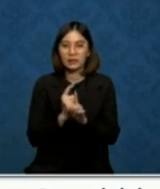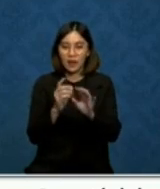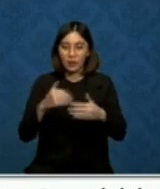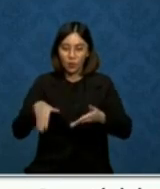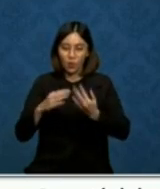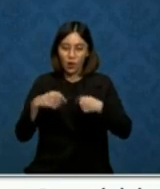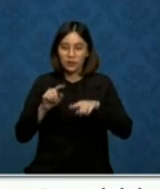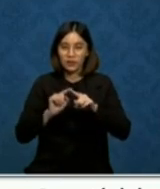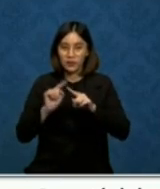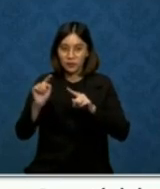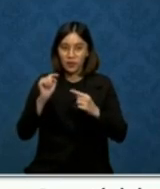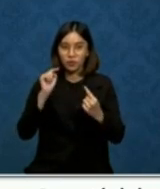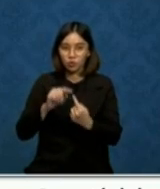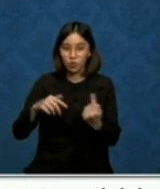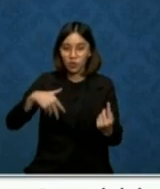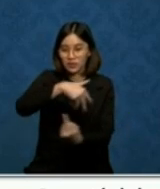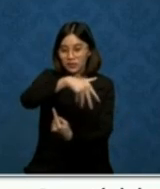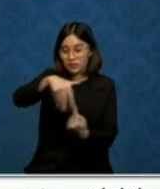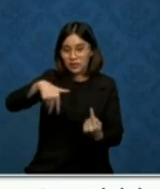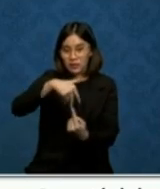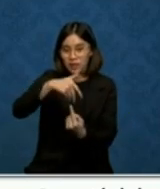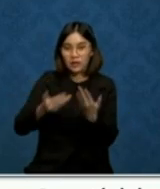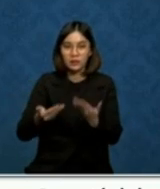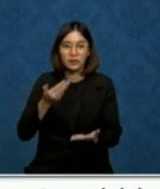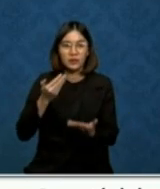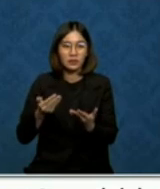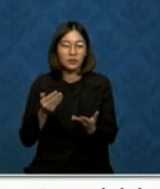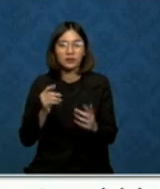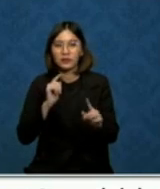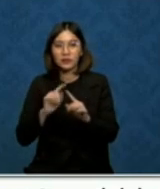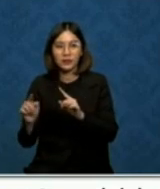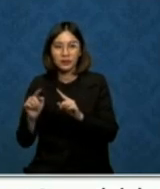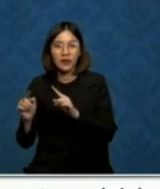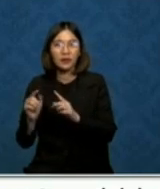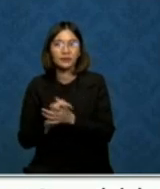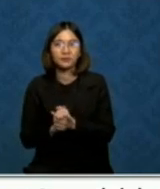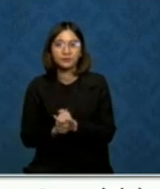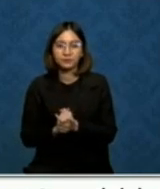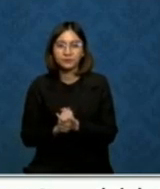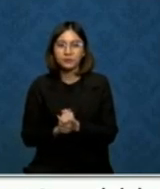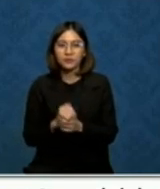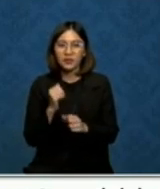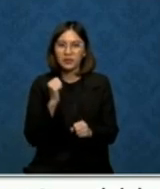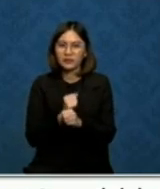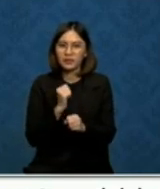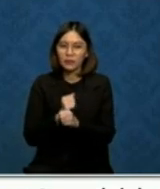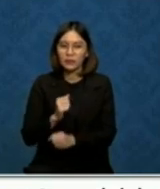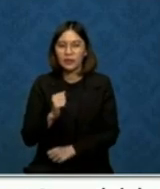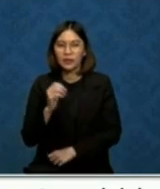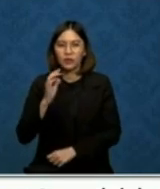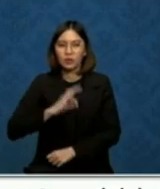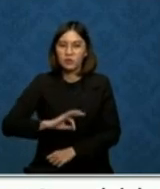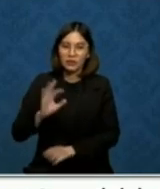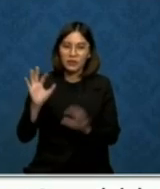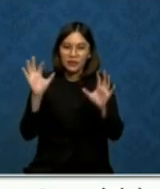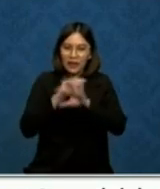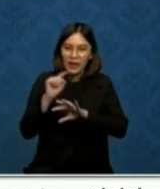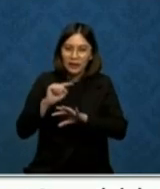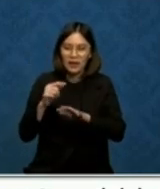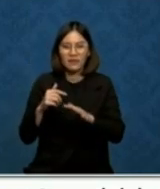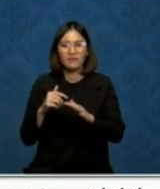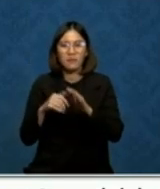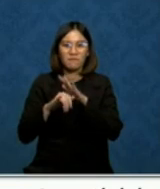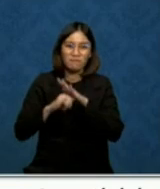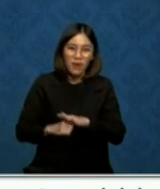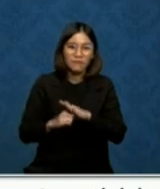ทำในที่สาธารณสถานหรือต่อหน้าทางกำนันหรือเป็นการกระทำอันมีลักษณะส่อไปในทางที่ล่วงเกินทาง